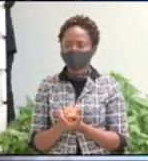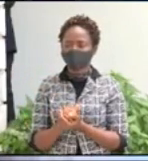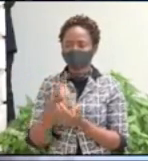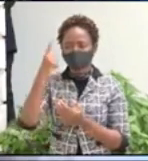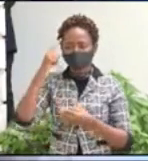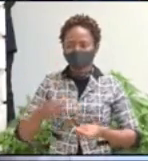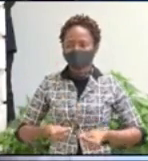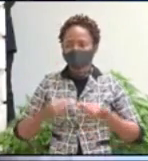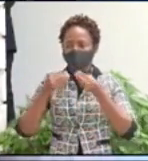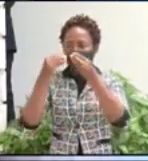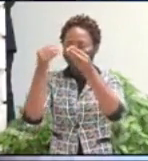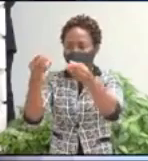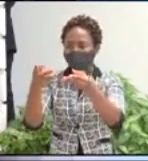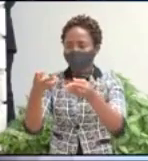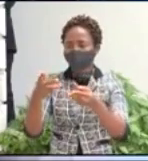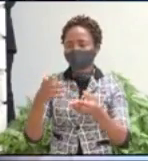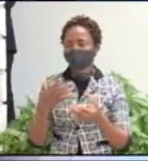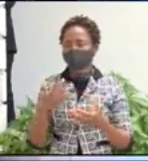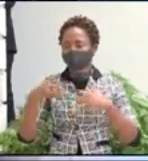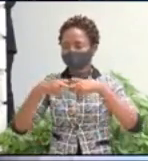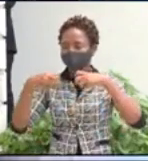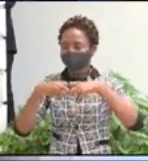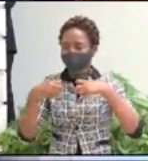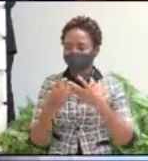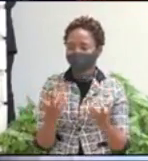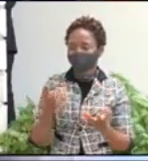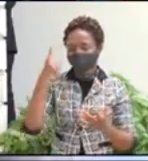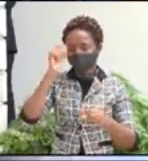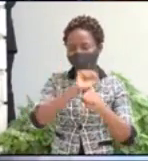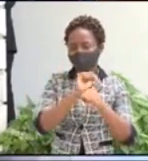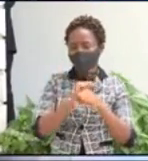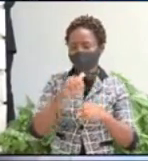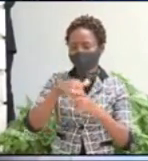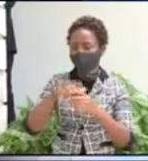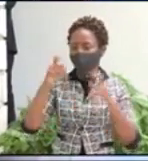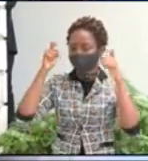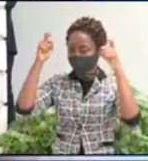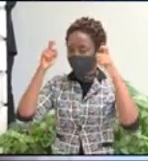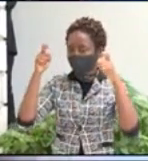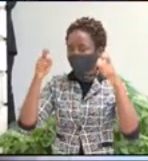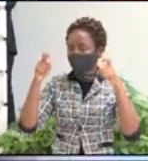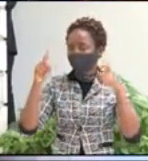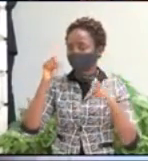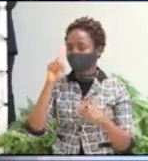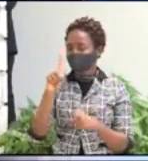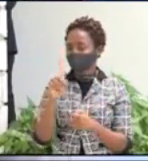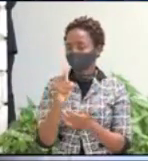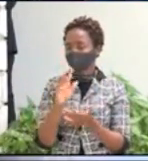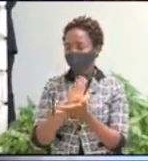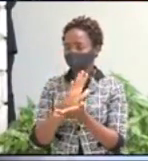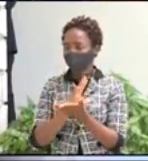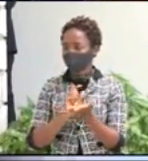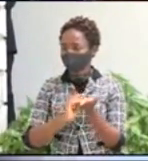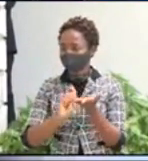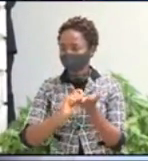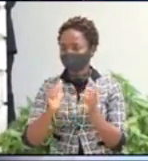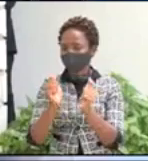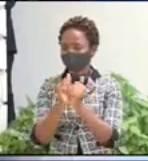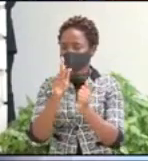nous assistance technique et logistique en dedans élection bon accord qui signé entre premier